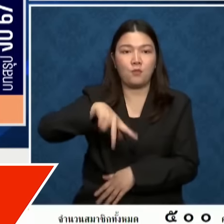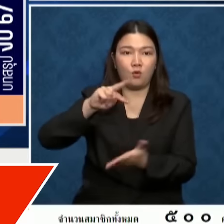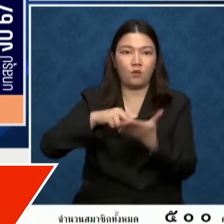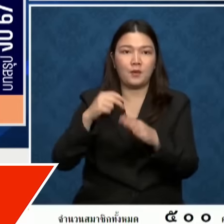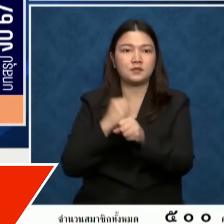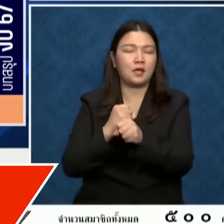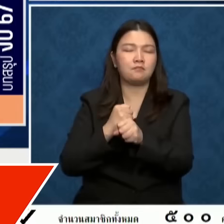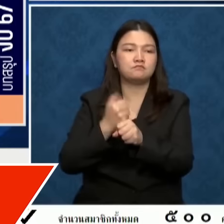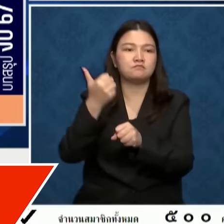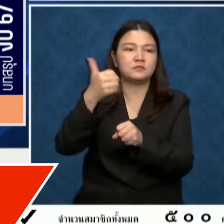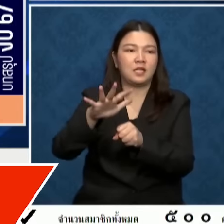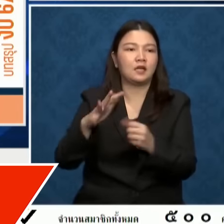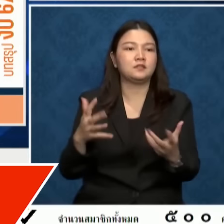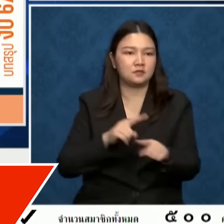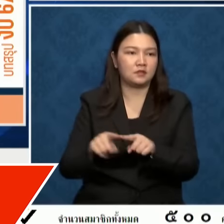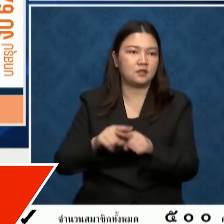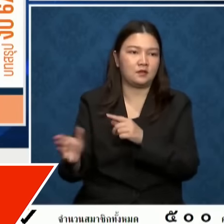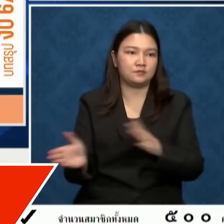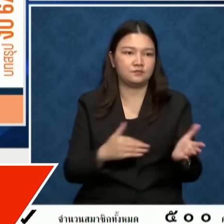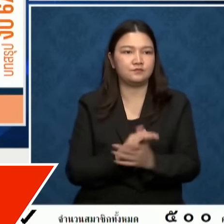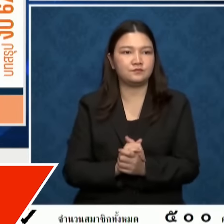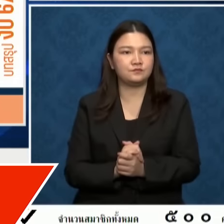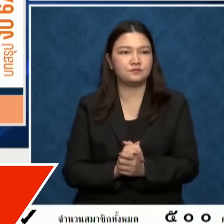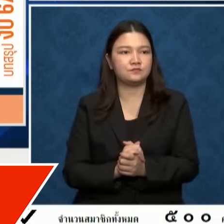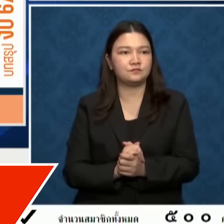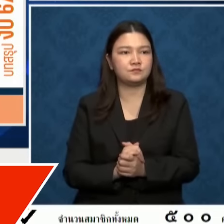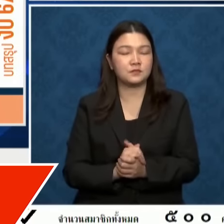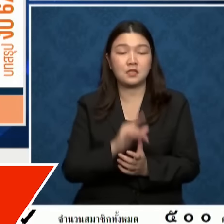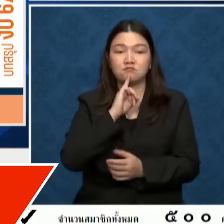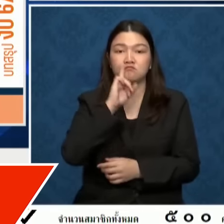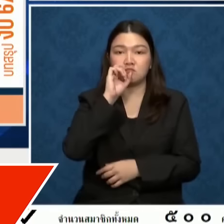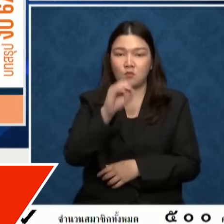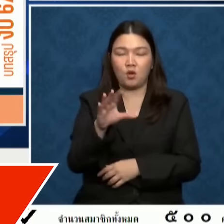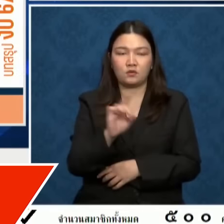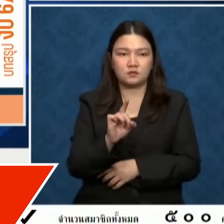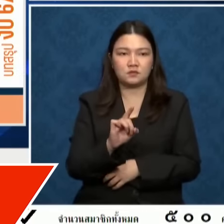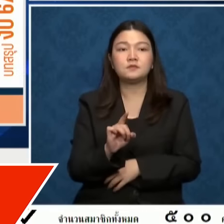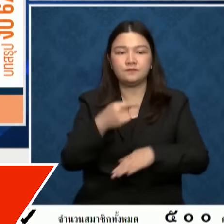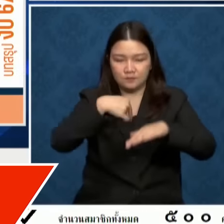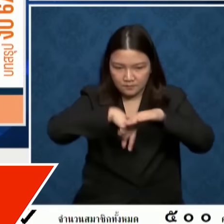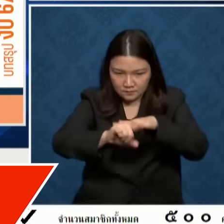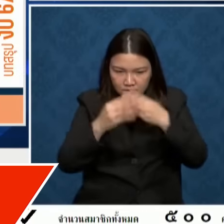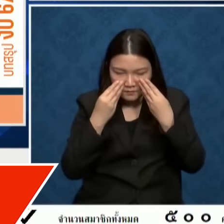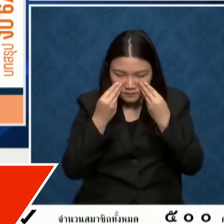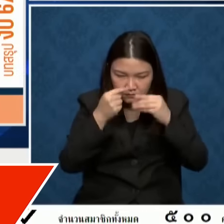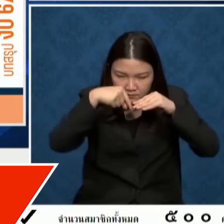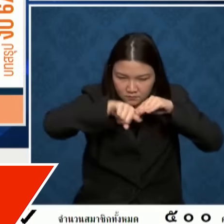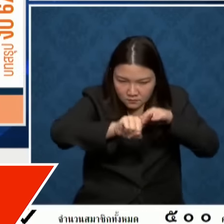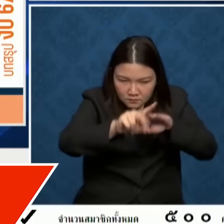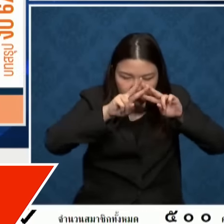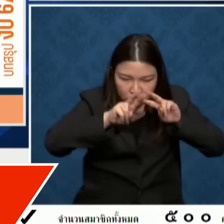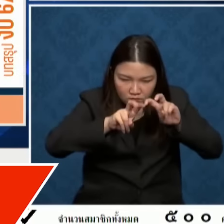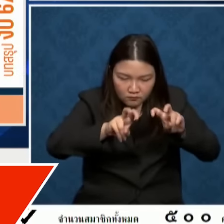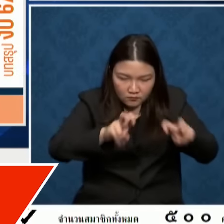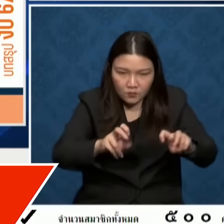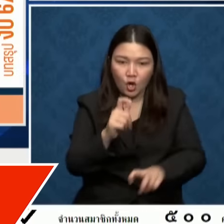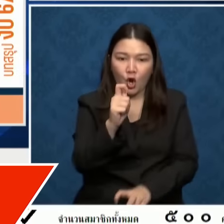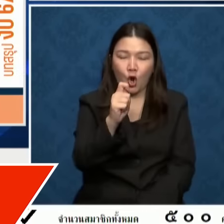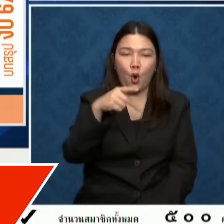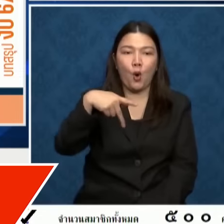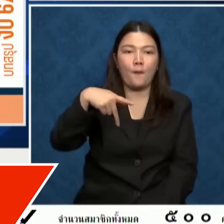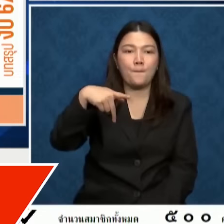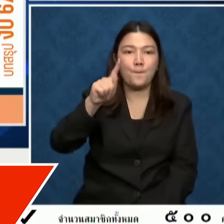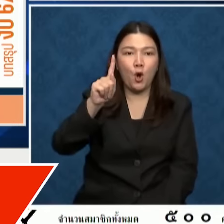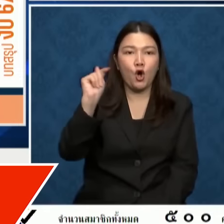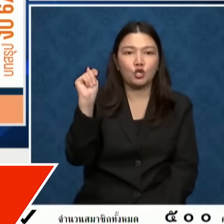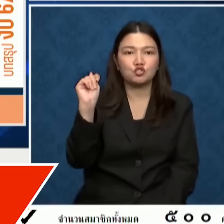อะไรนะครั สลายดถดไปครับท่านประทานครับ ทางนี้ ผมสื่บพนข้อมูก็ทราบว่ามีบางออ ปช. เช่น